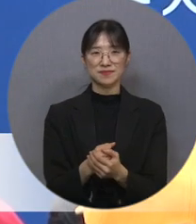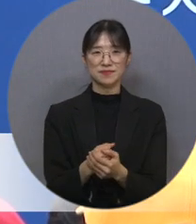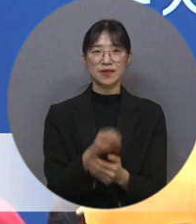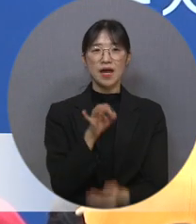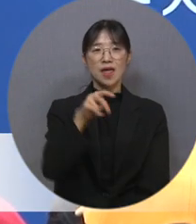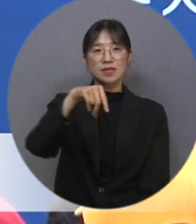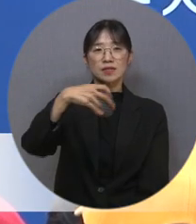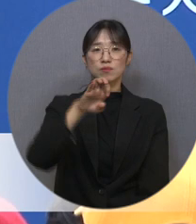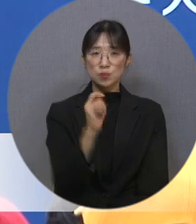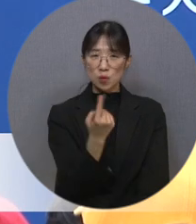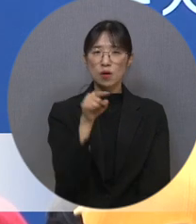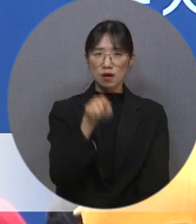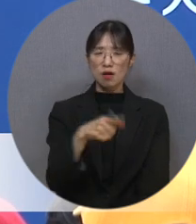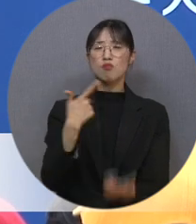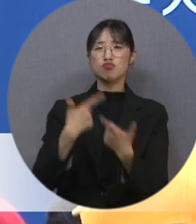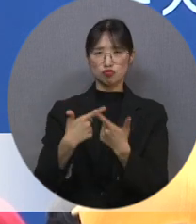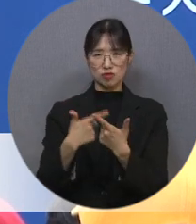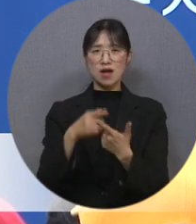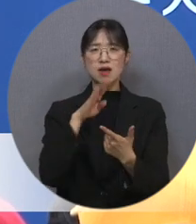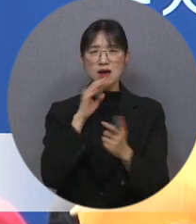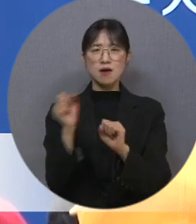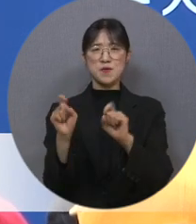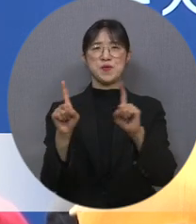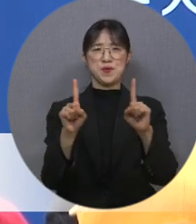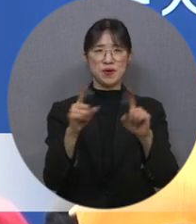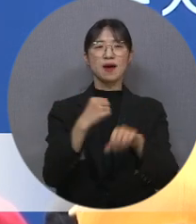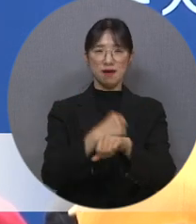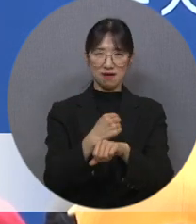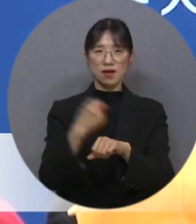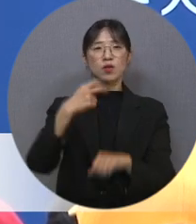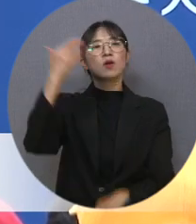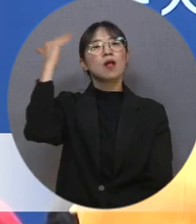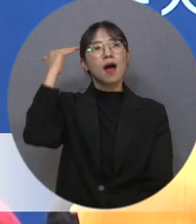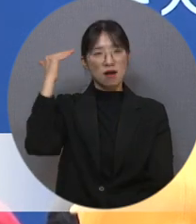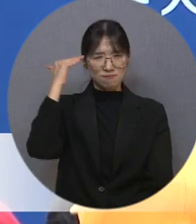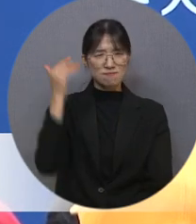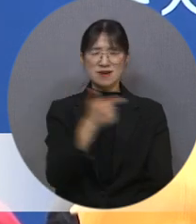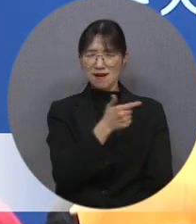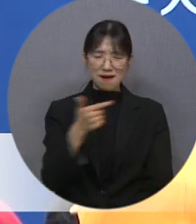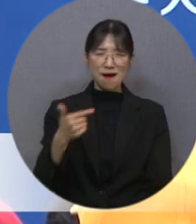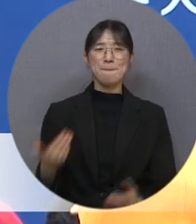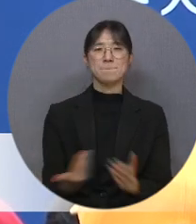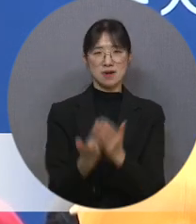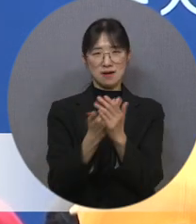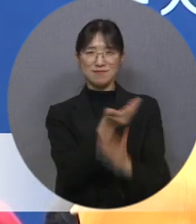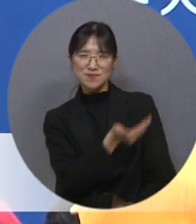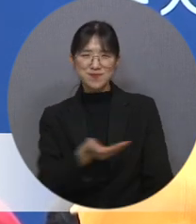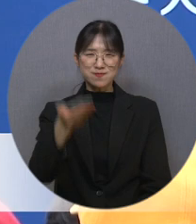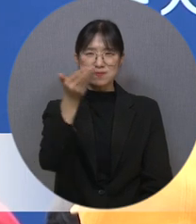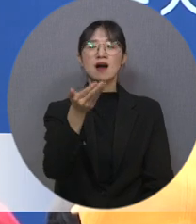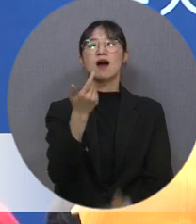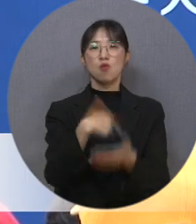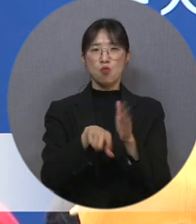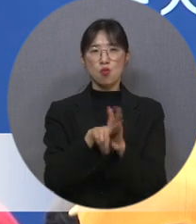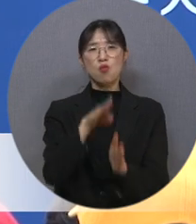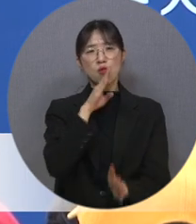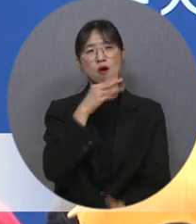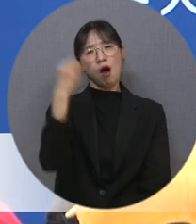엑스포는 그야말로 우리 부산을 살리는 또 대한민국을 크게 도약시키는 엄청난